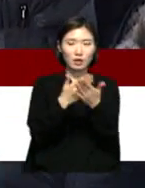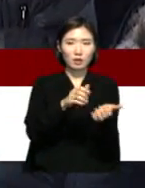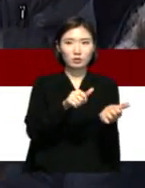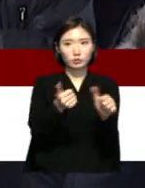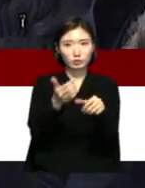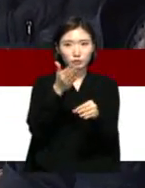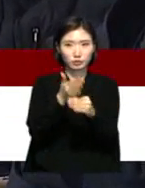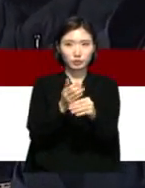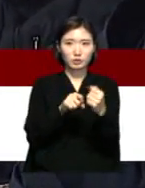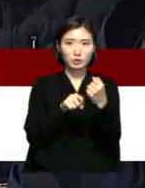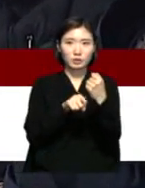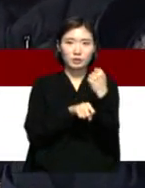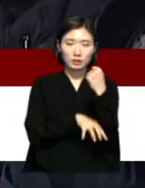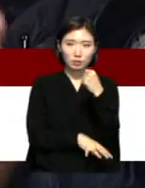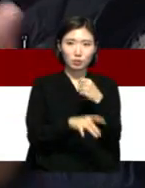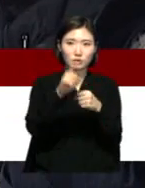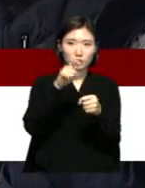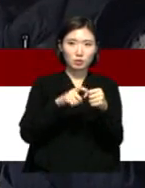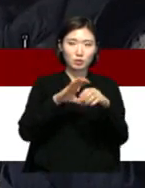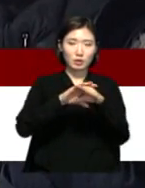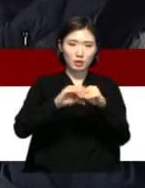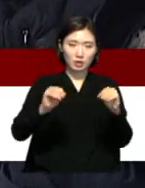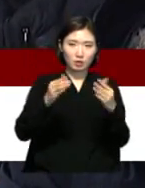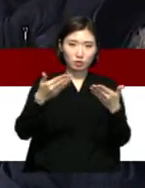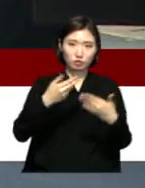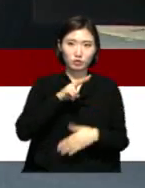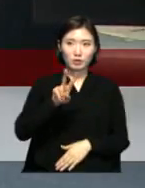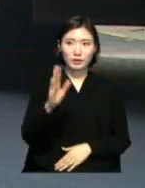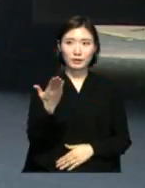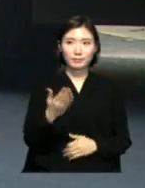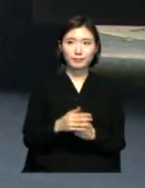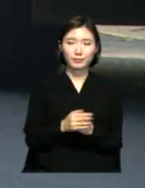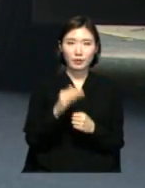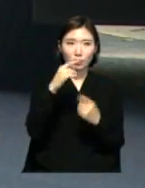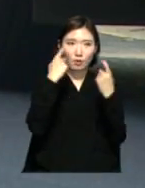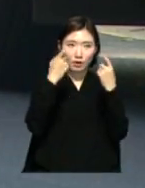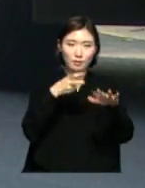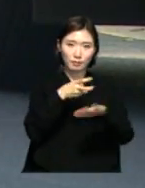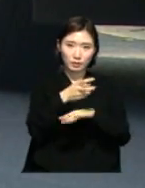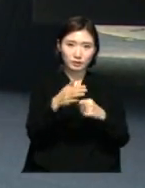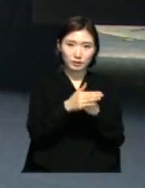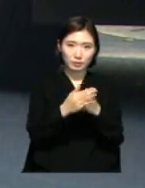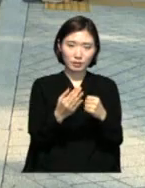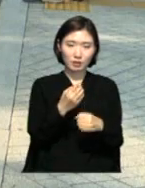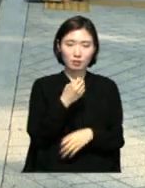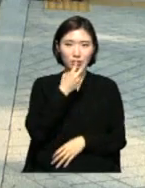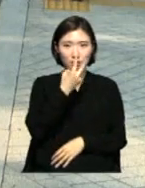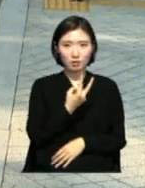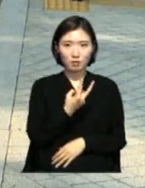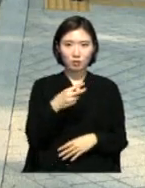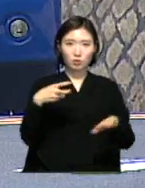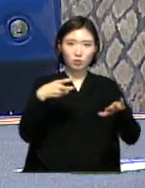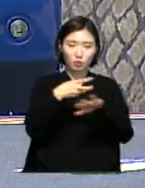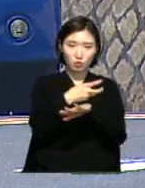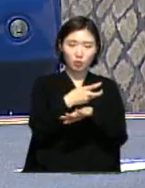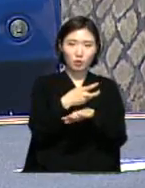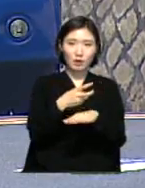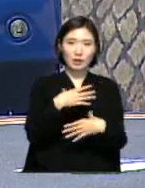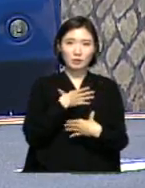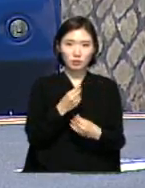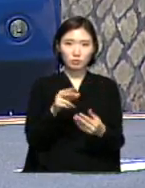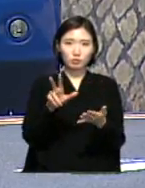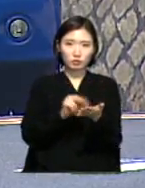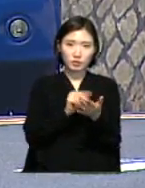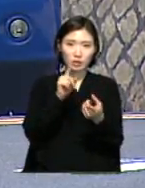있습니다. 네, 근본적으로 해결을 해 주셔야지 돼요. 관광버스로 인한 매연과 교통, 안전 문제에 대한 불편